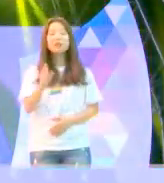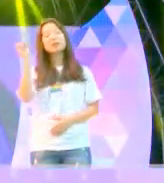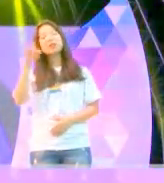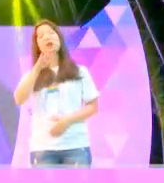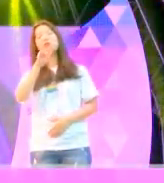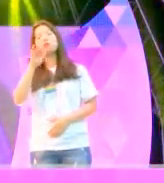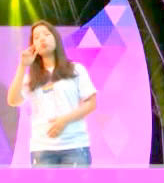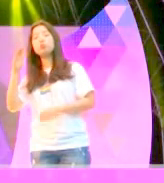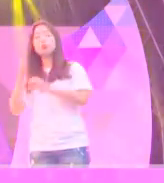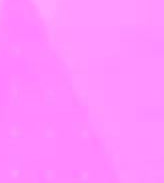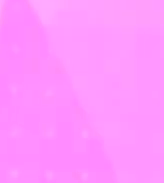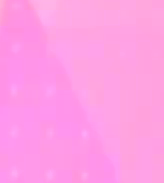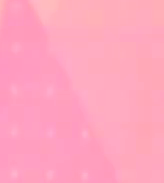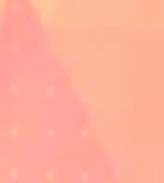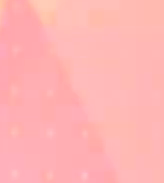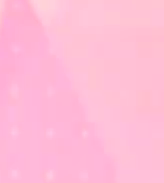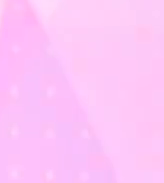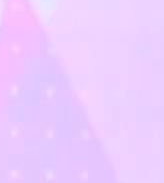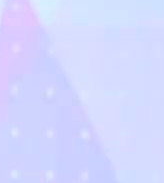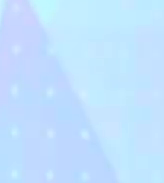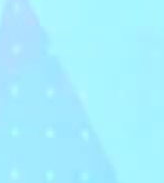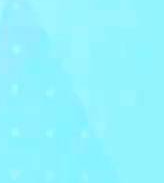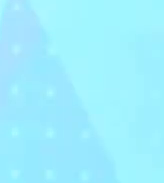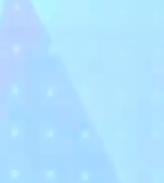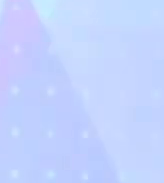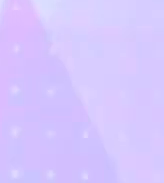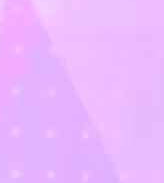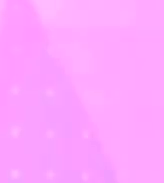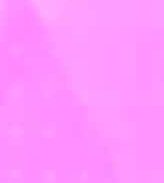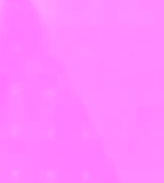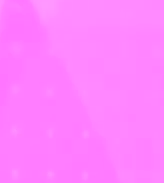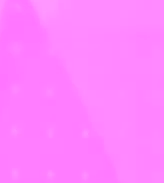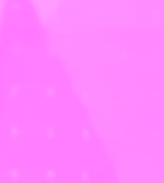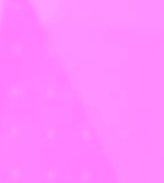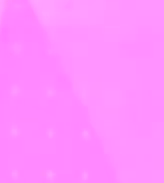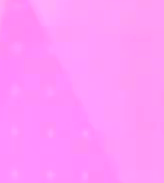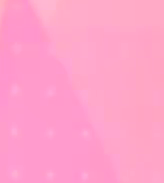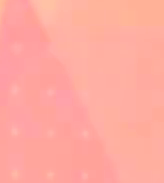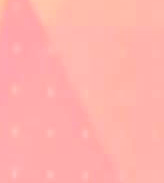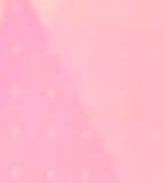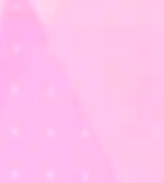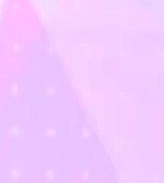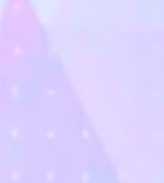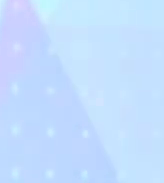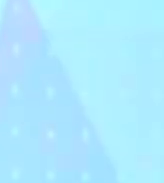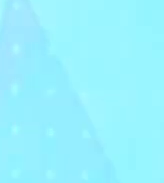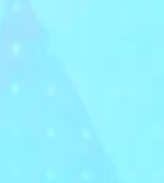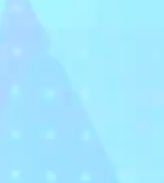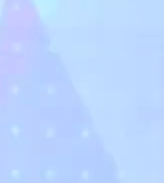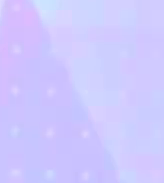거 같은데 그 무엇도 아니고 단지 나이고 싶었는데 지금은 무엇도 아니라 좀 외로워